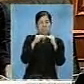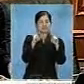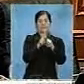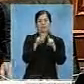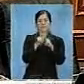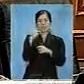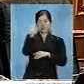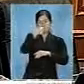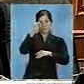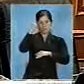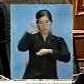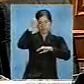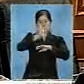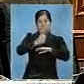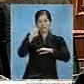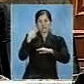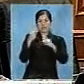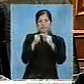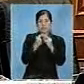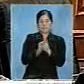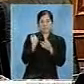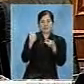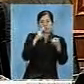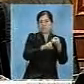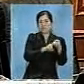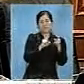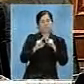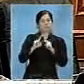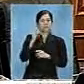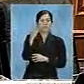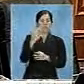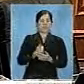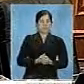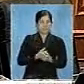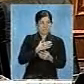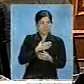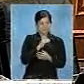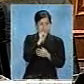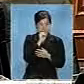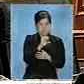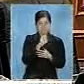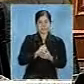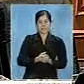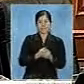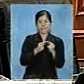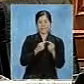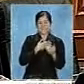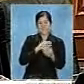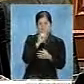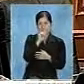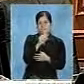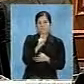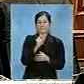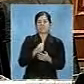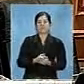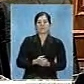ครดังนั้นการดำเนินการตามกฎหมายก็จะอยู่ในสายตาของประชาชนด้วยผมจึงขออนุญาตได้ใช้โอกาสนี้กราบเรียนเพียงบางประเด็นนะครับมิฉ